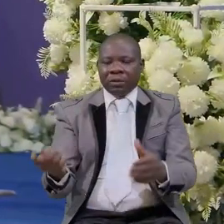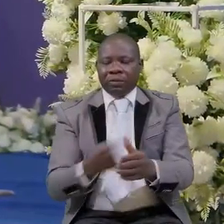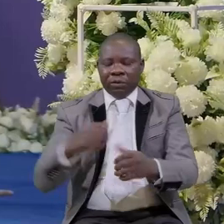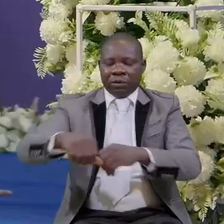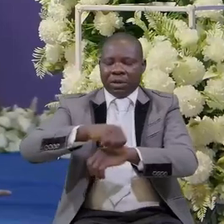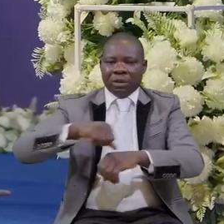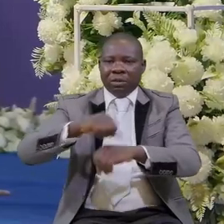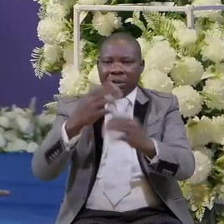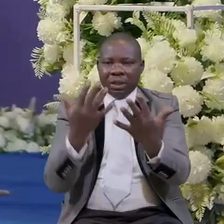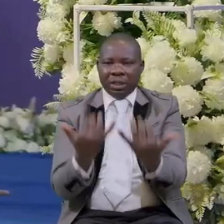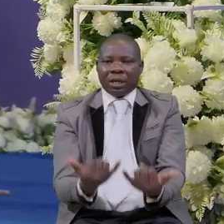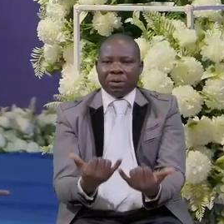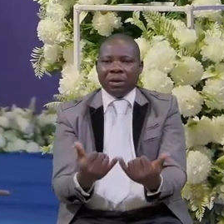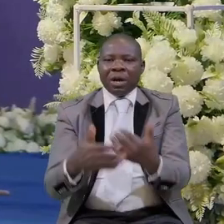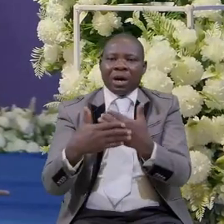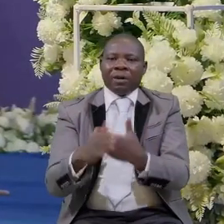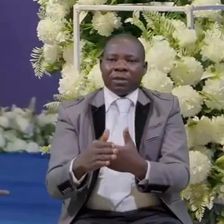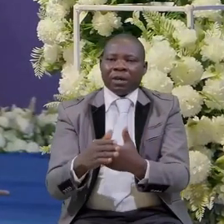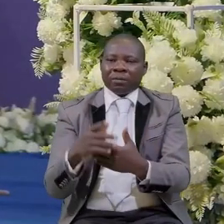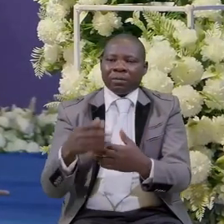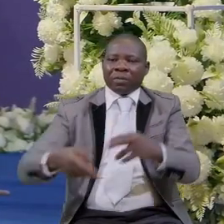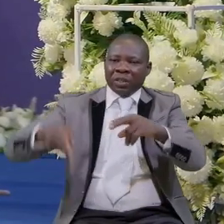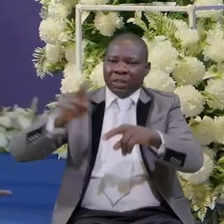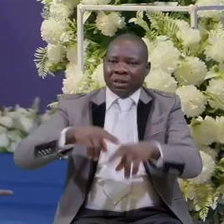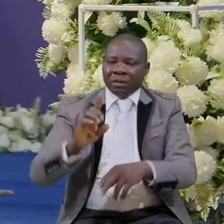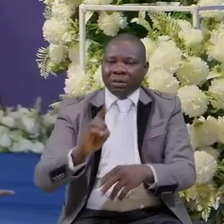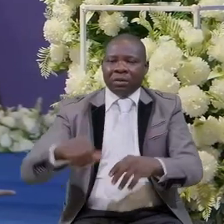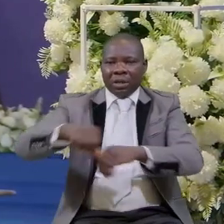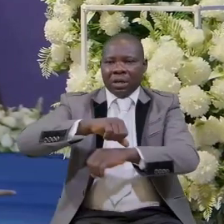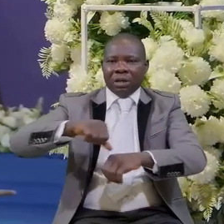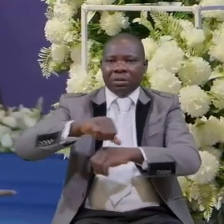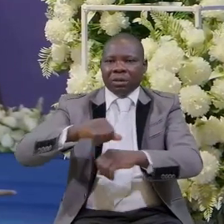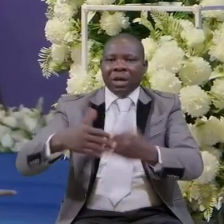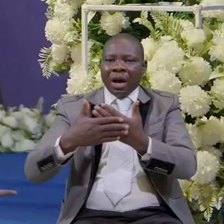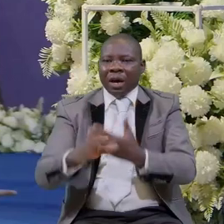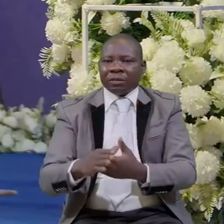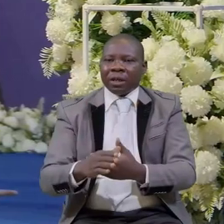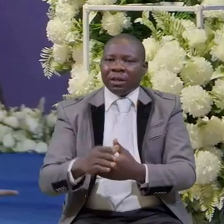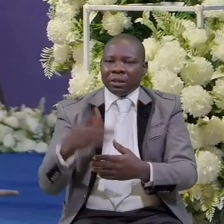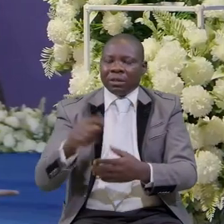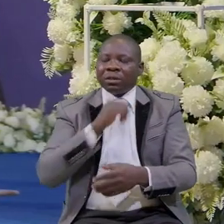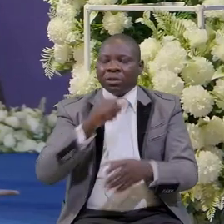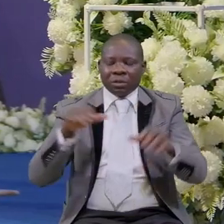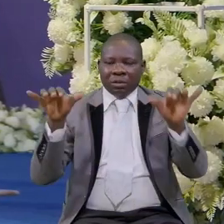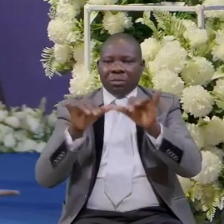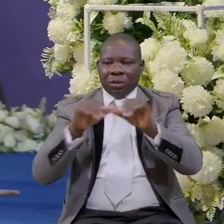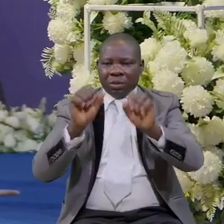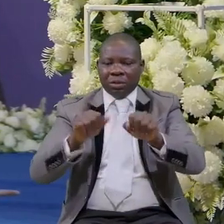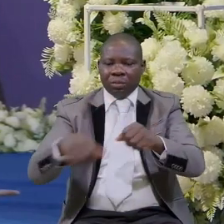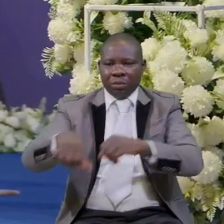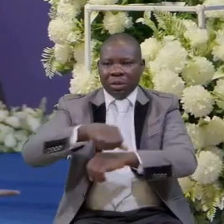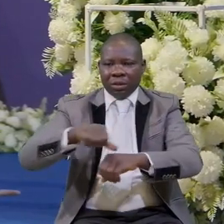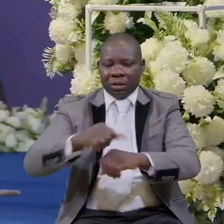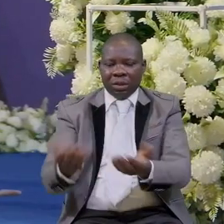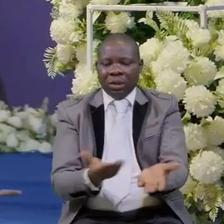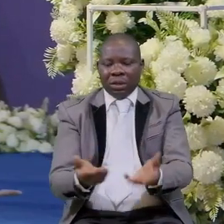L'onction initiale. Maintenant, après l'onction accrue, après l'onction